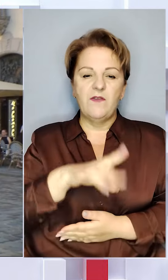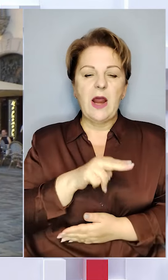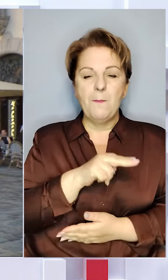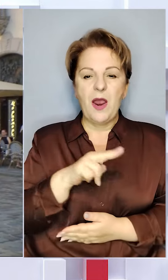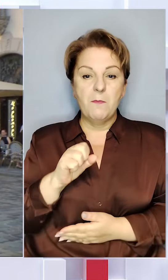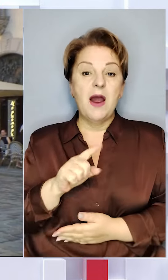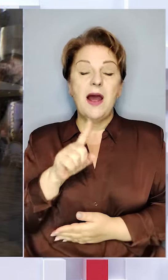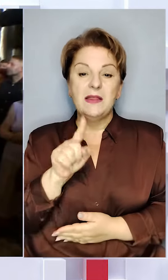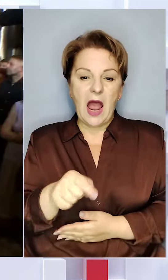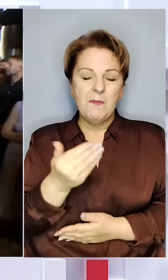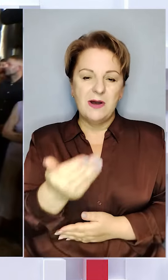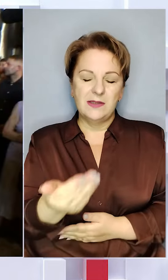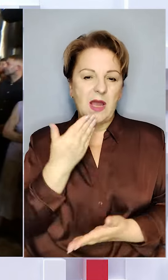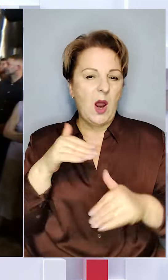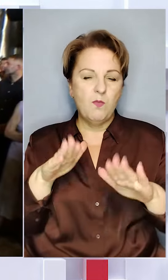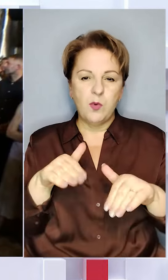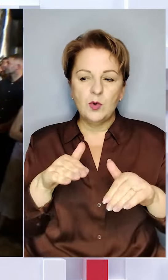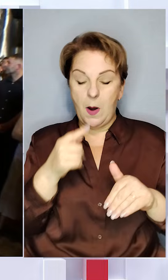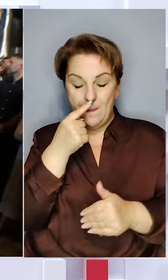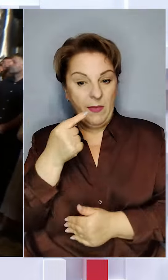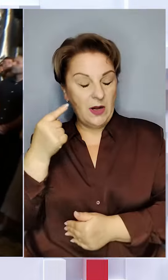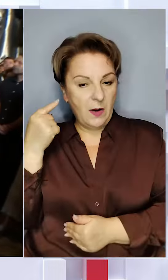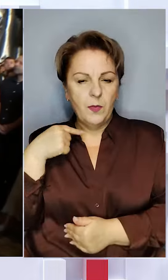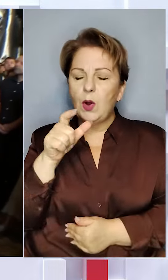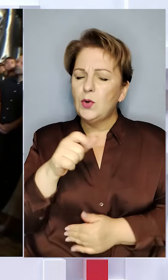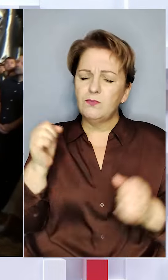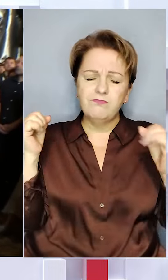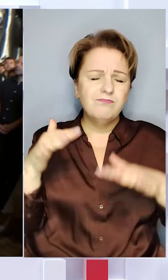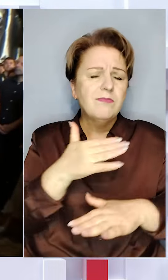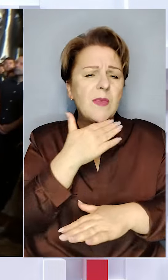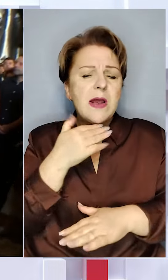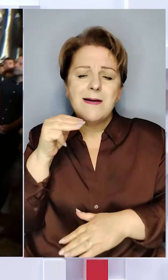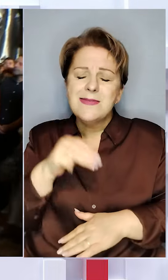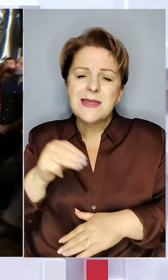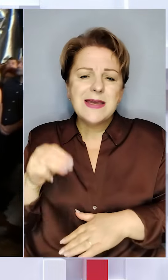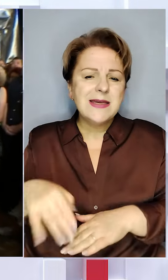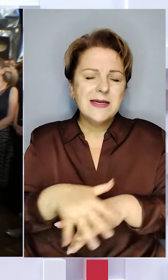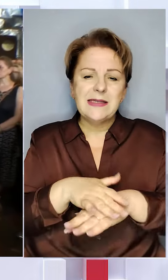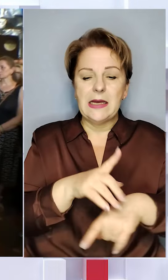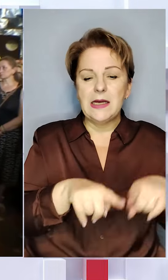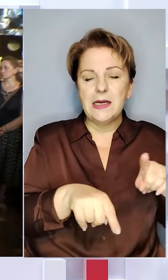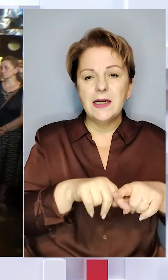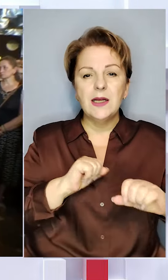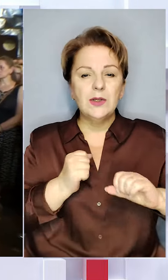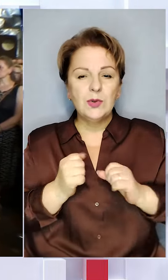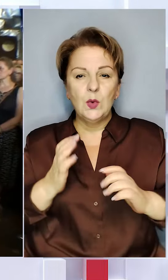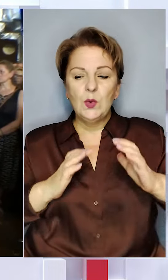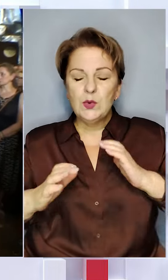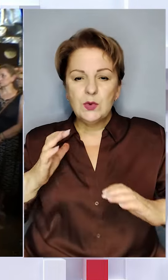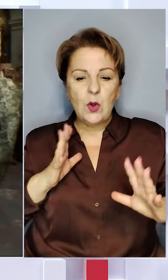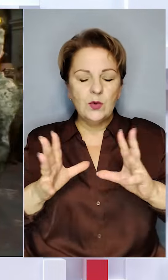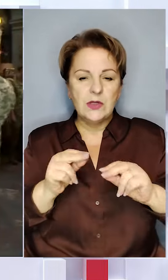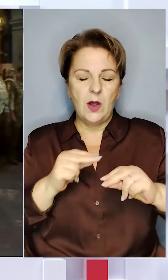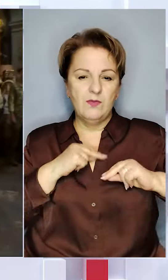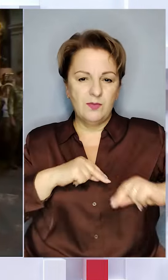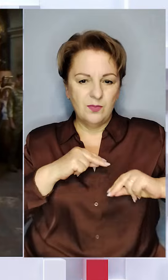Павла. Там же з Іриною Фаріон прощалися напередодні. Людей було дуже багато, тисячі. Це і рідні, і друзі, і